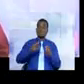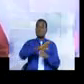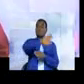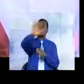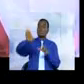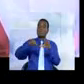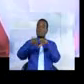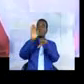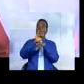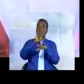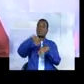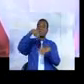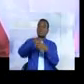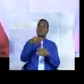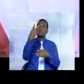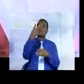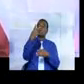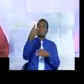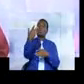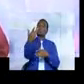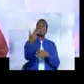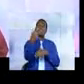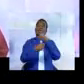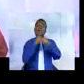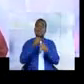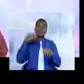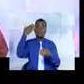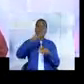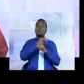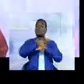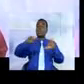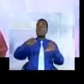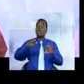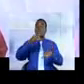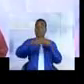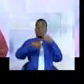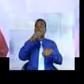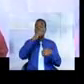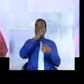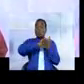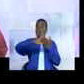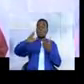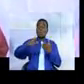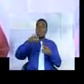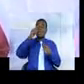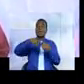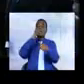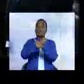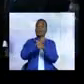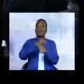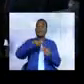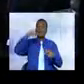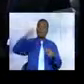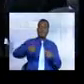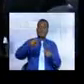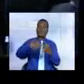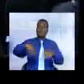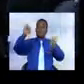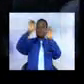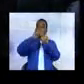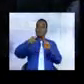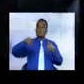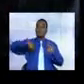Côte d'Ivoire, dans les 2-3 années à venir, il n'y ait plus de problème d'eau potable. Évidemment, Abidjan a un besoin important,